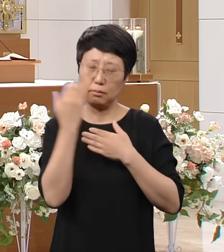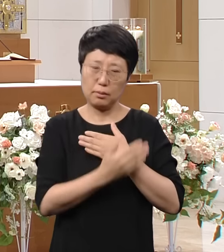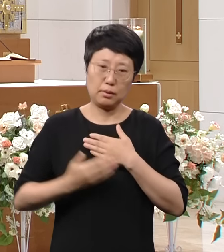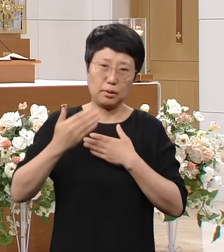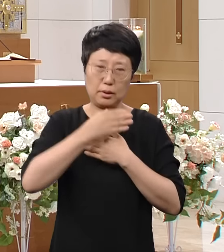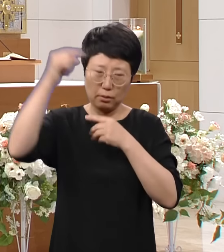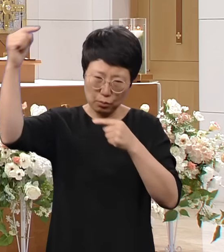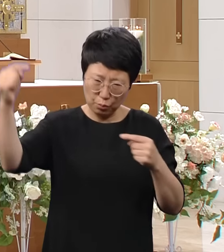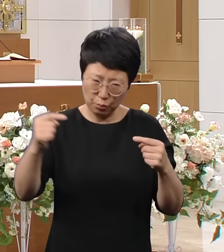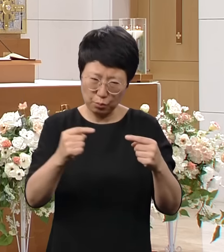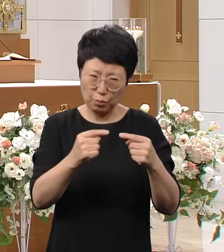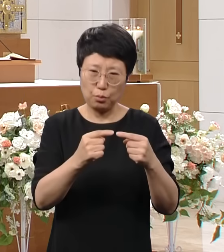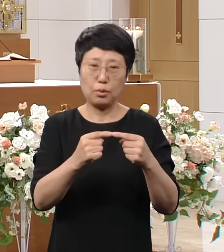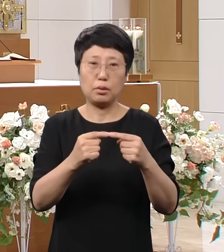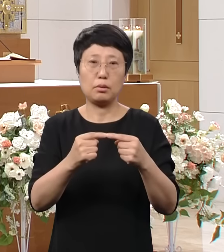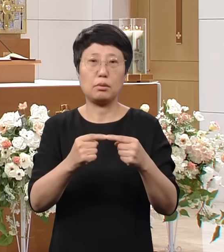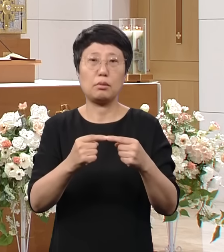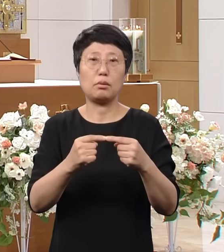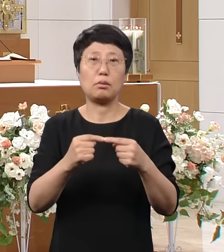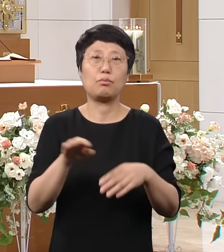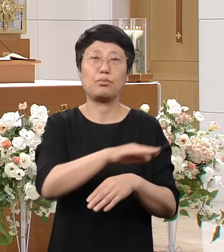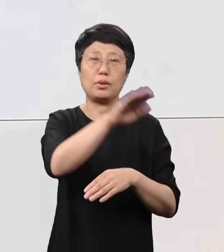주어진다는 생각을